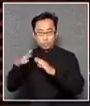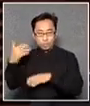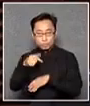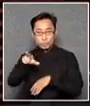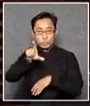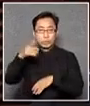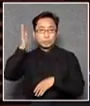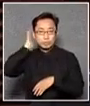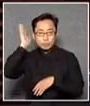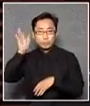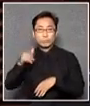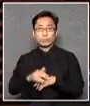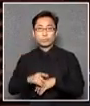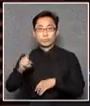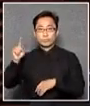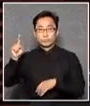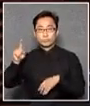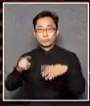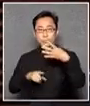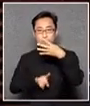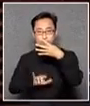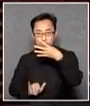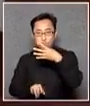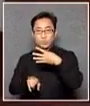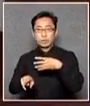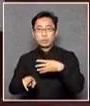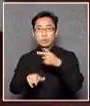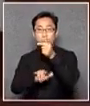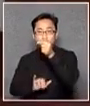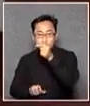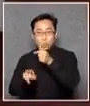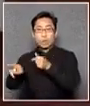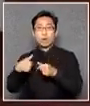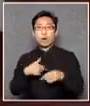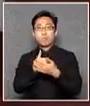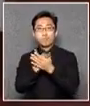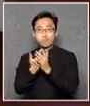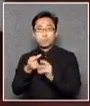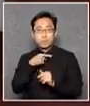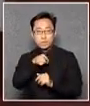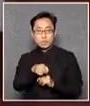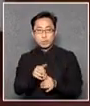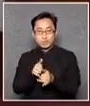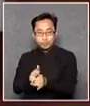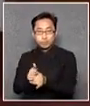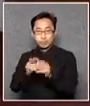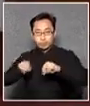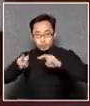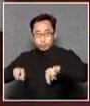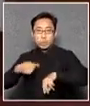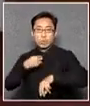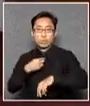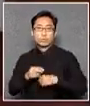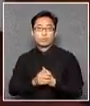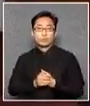在16日表示，有關的部門已經跟進事件，並且會作公正的調查，而投訴警察